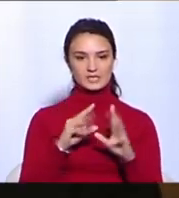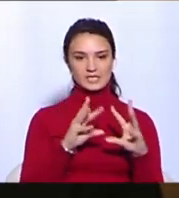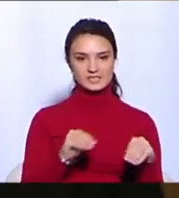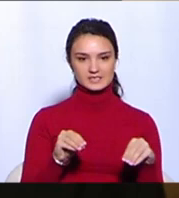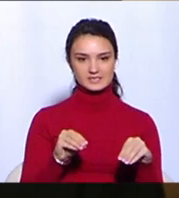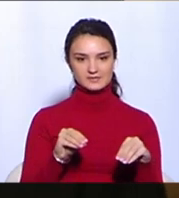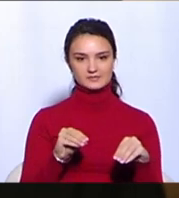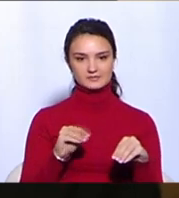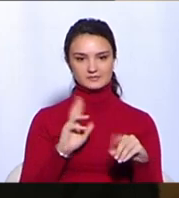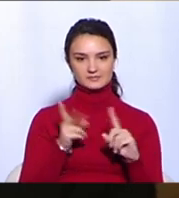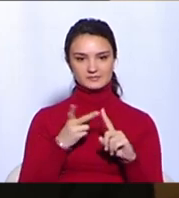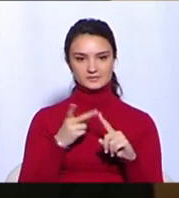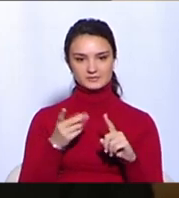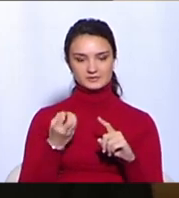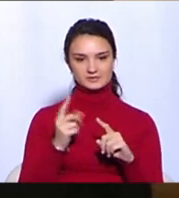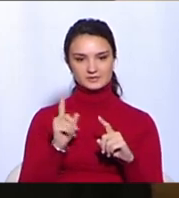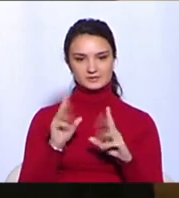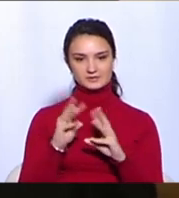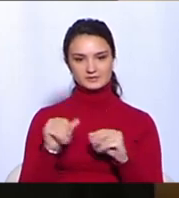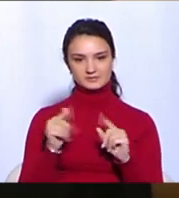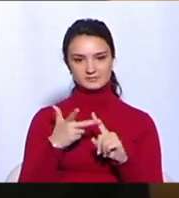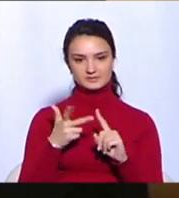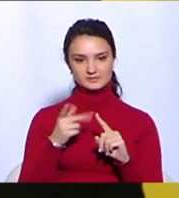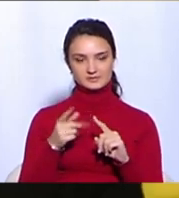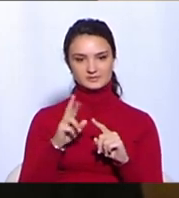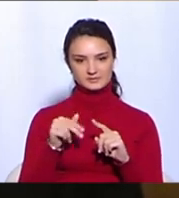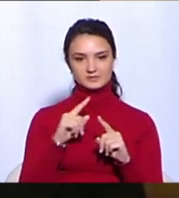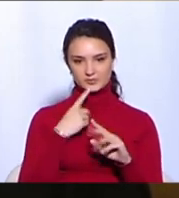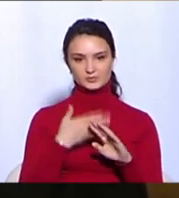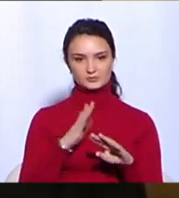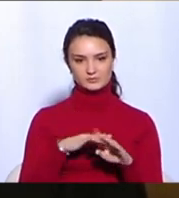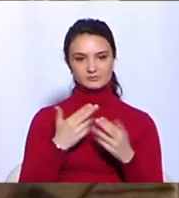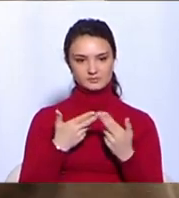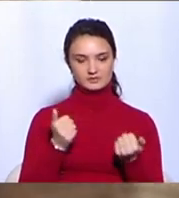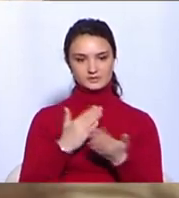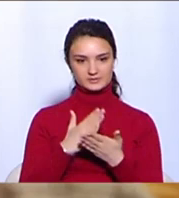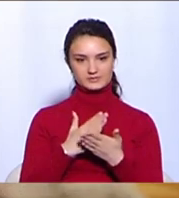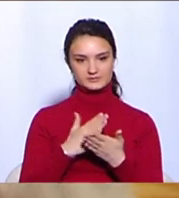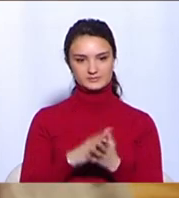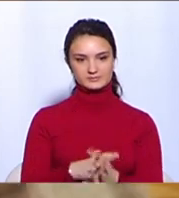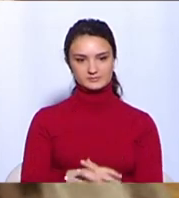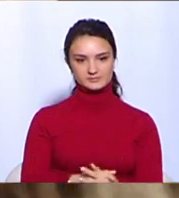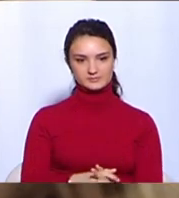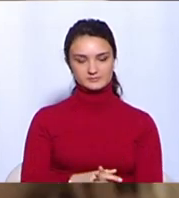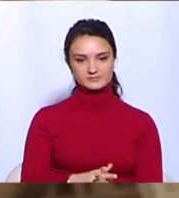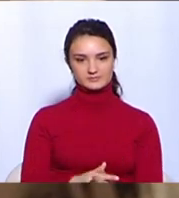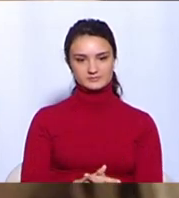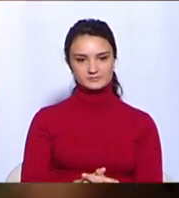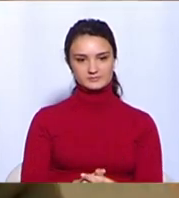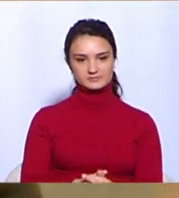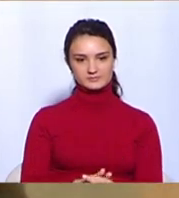დააწყნა რომ მეორეს კიდე რაღაცა უნდა მესამეს და არო სირთულეები წარი ლომათთან